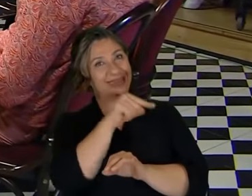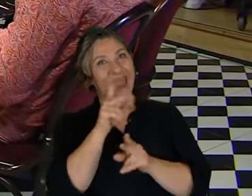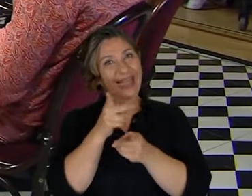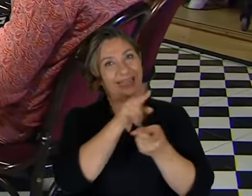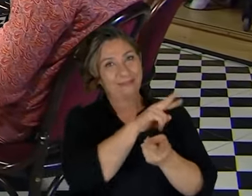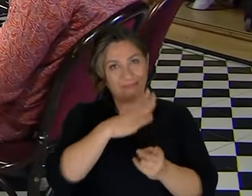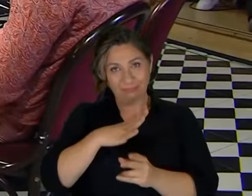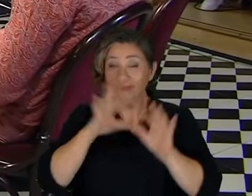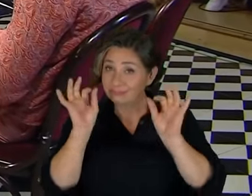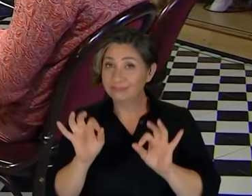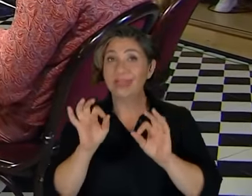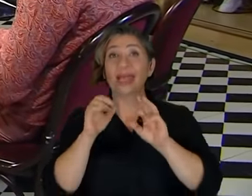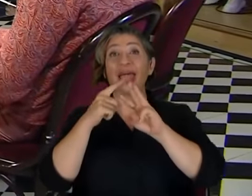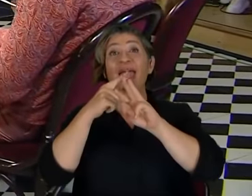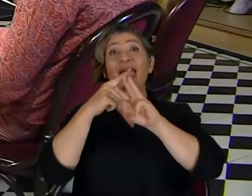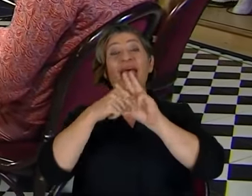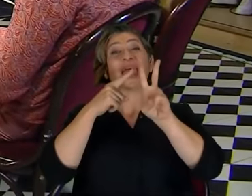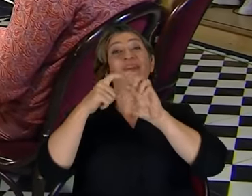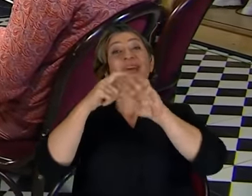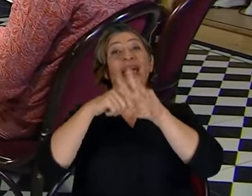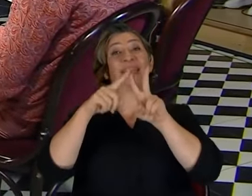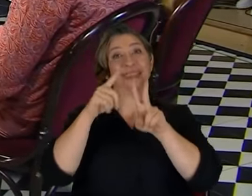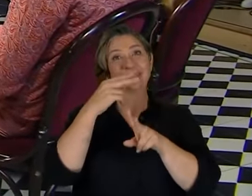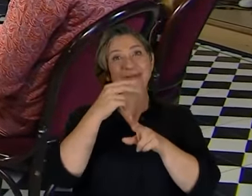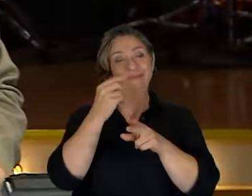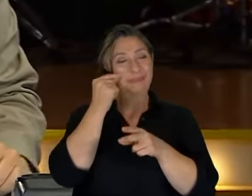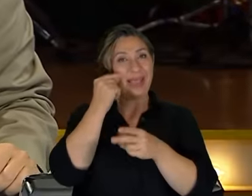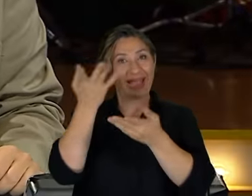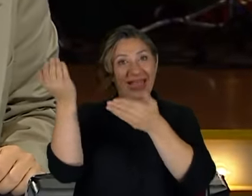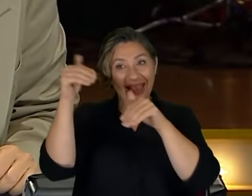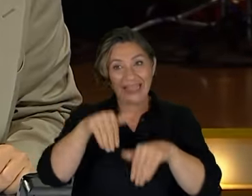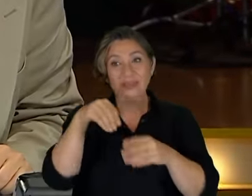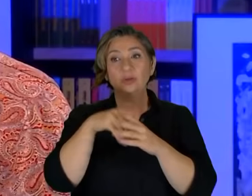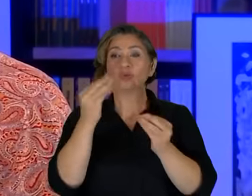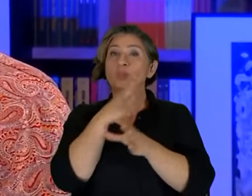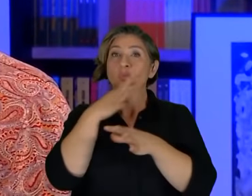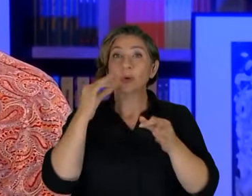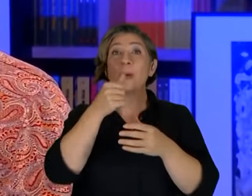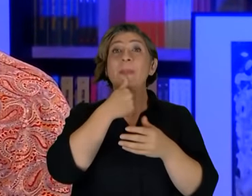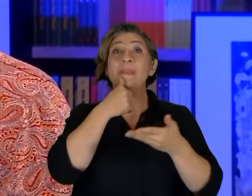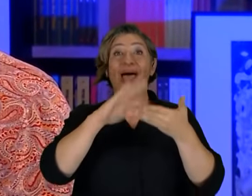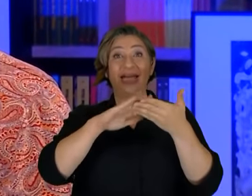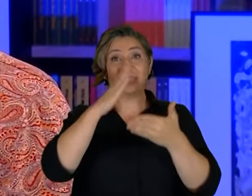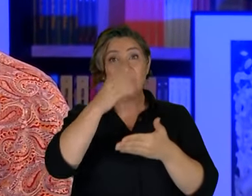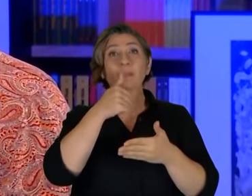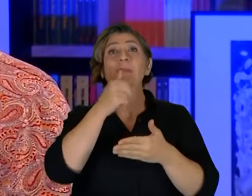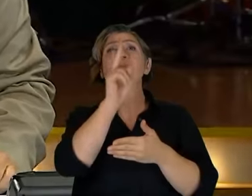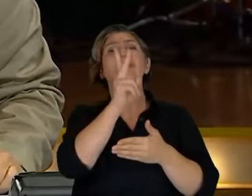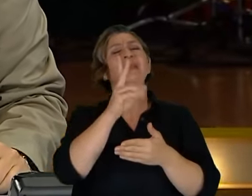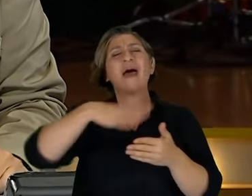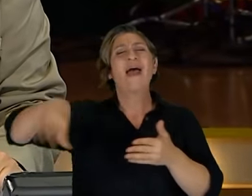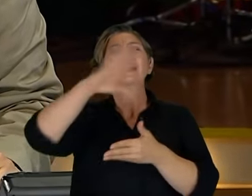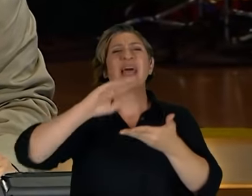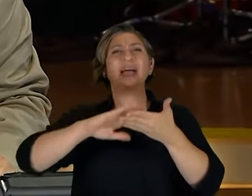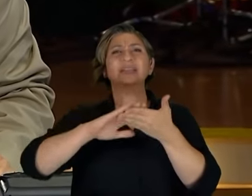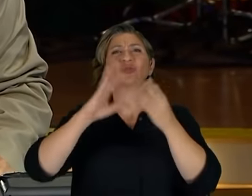istiyorum. Evrencan Gündüz'ü de konuk etmekten dolayı çok mutluyum. Hem babası arkadaşımdı. Baban herkesin arkadaşındı. Bunu çok